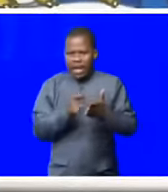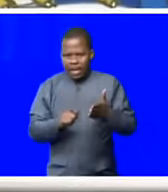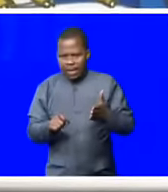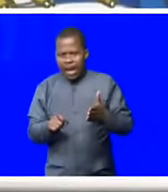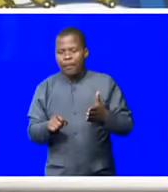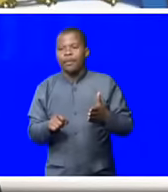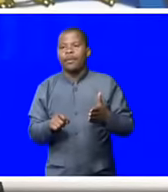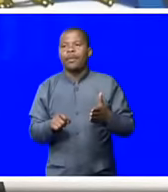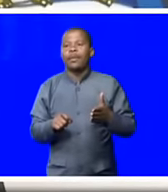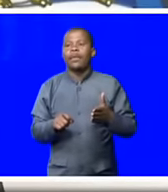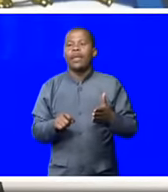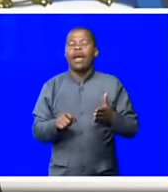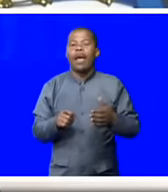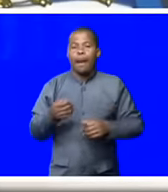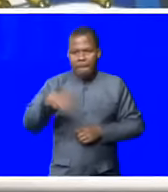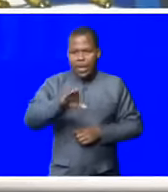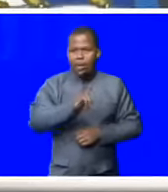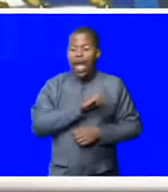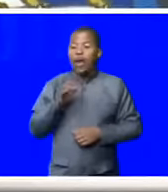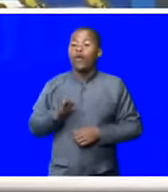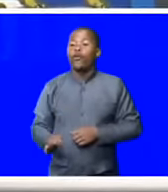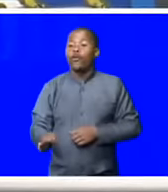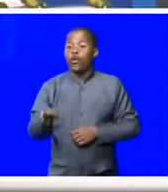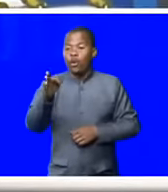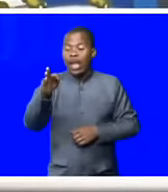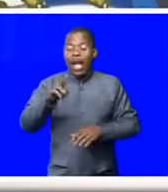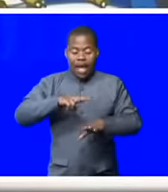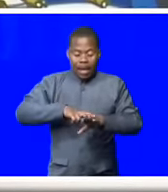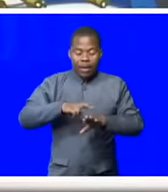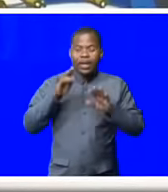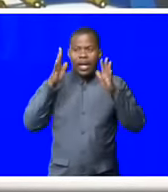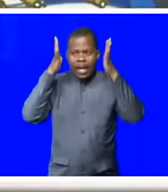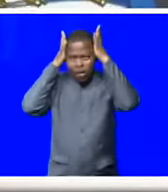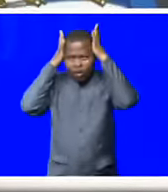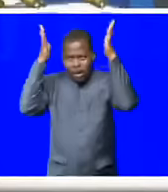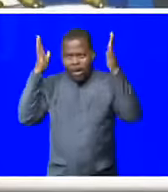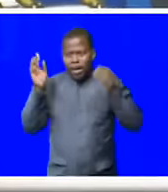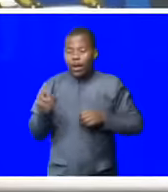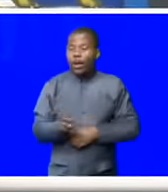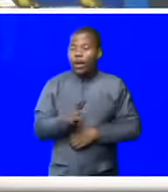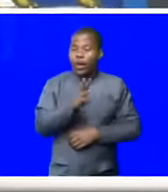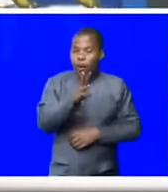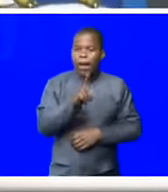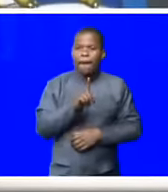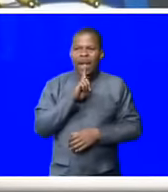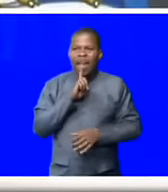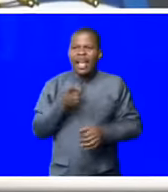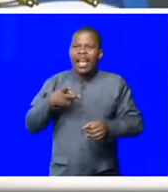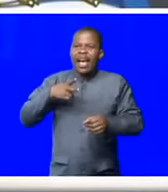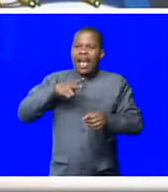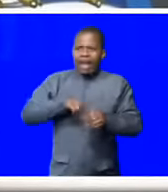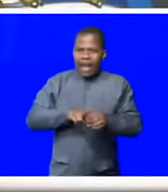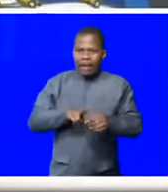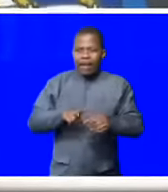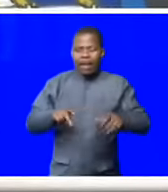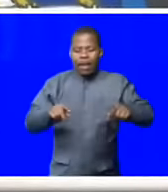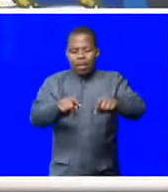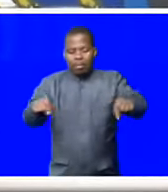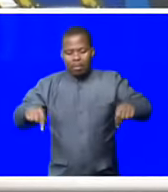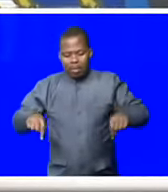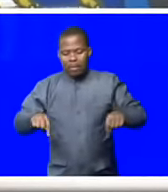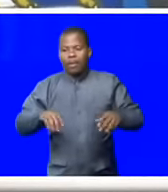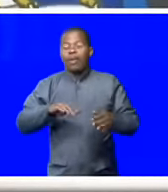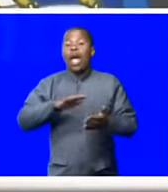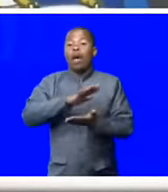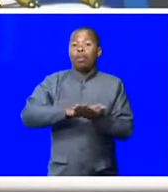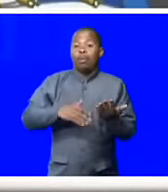batawu in future batawu representa live labo ngaphandle nje kokuthi phela le sport lesi silusito ikakhulukati kutemfundo